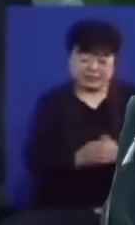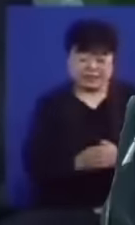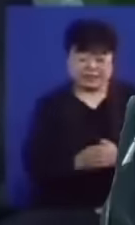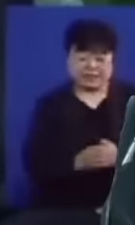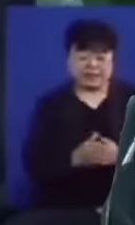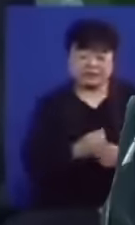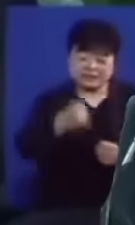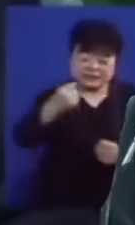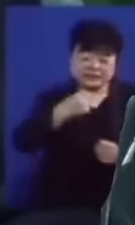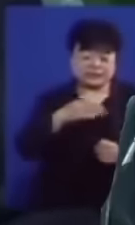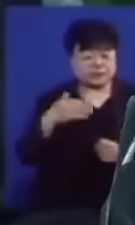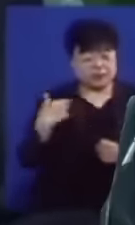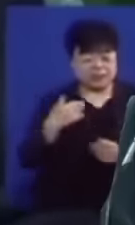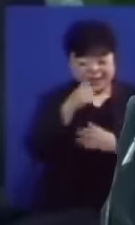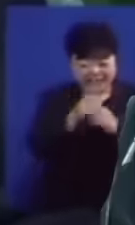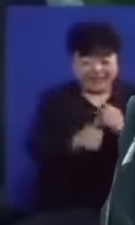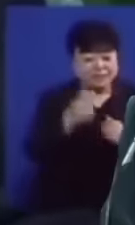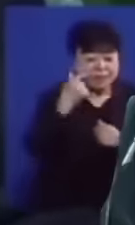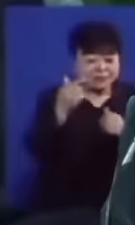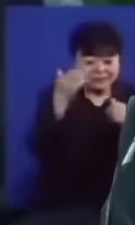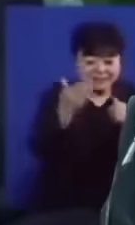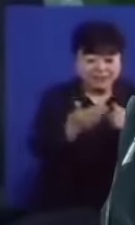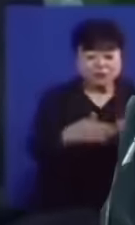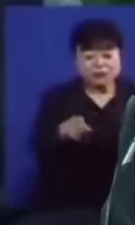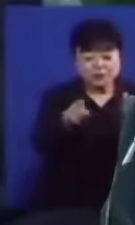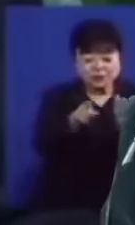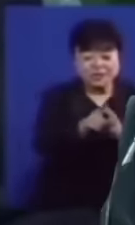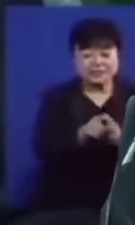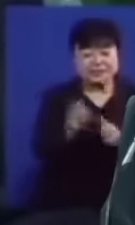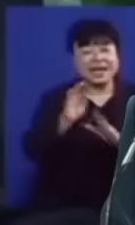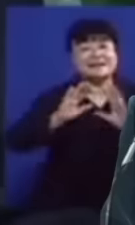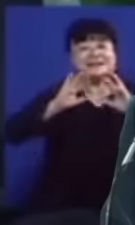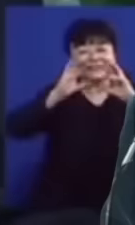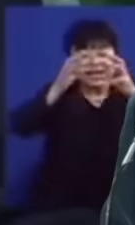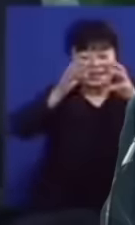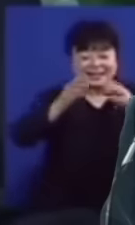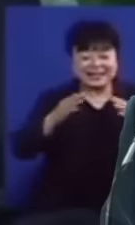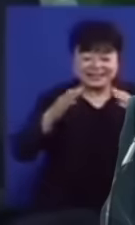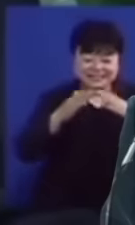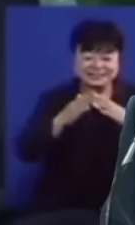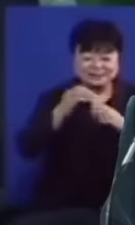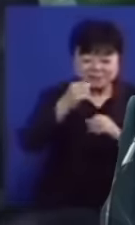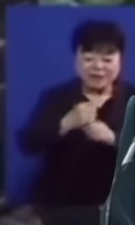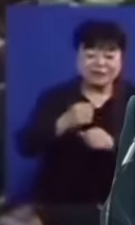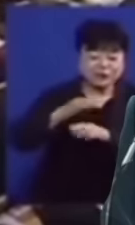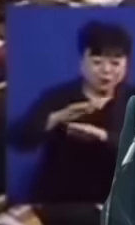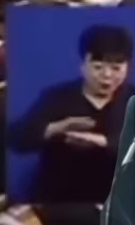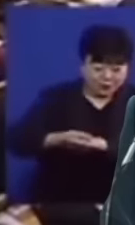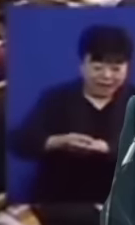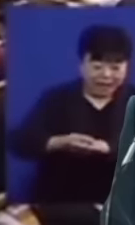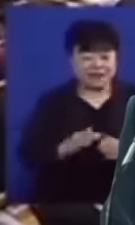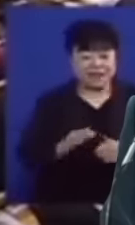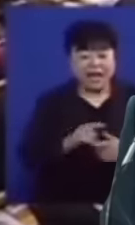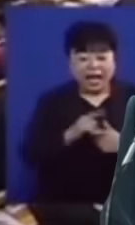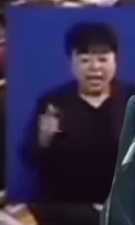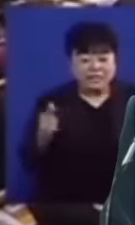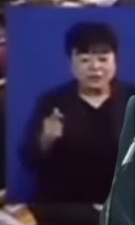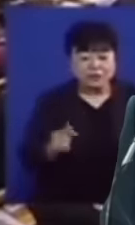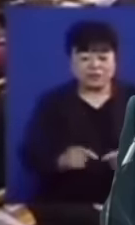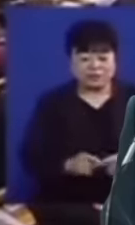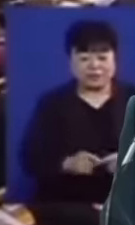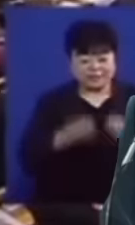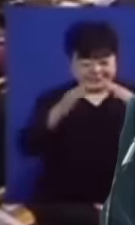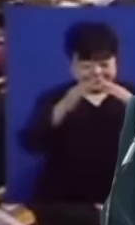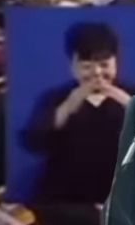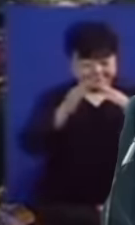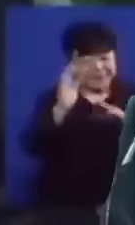갈지 모릅니다. 그러나 하나님 아버지께서 우리 위해서 천국에는 집을 예비해 놓았던 것입니다. 장막집이 아닌 주택을 예비해